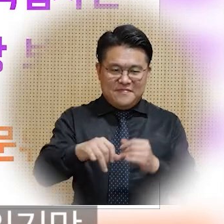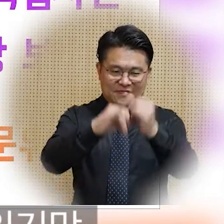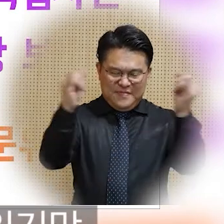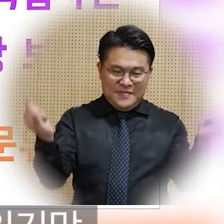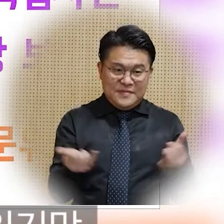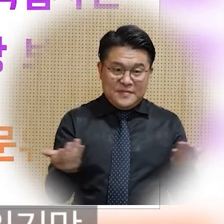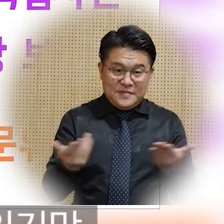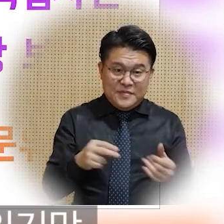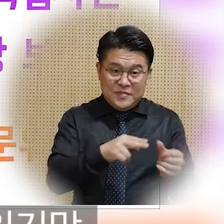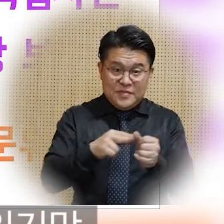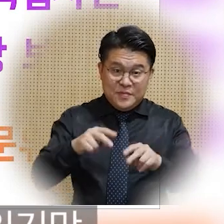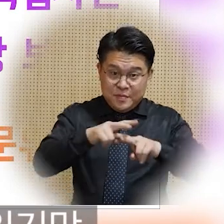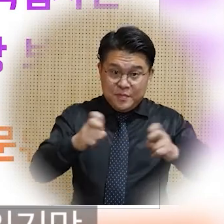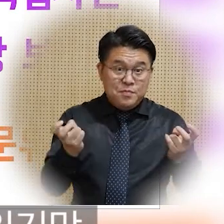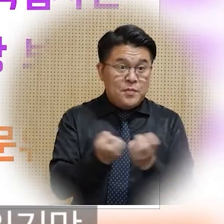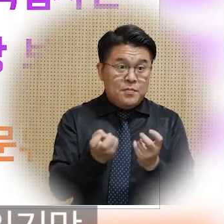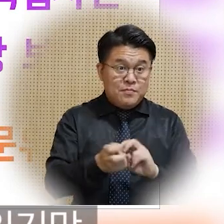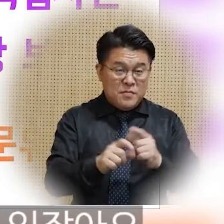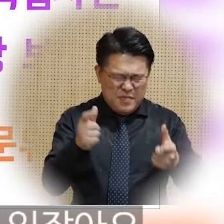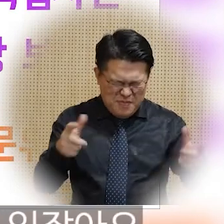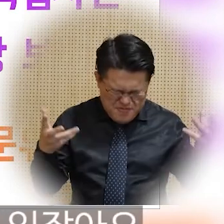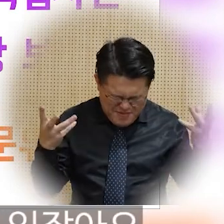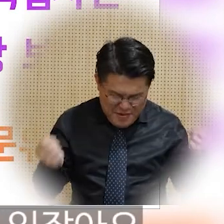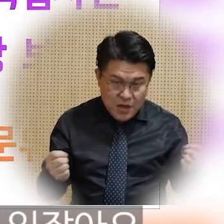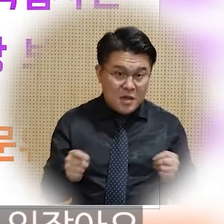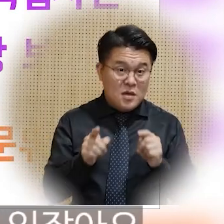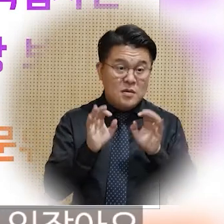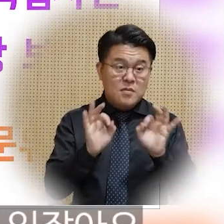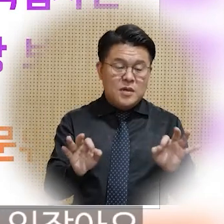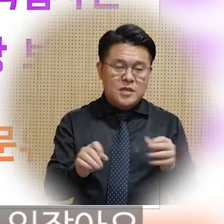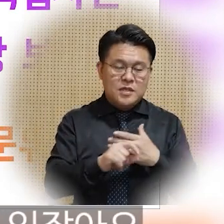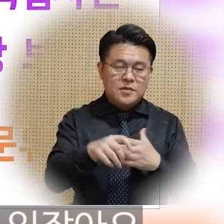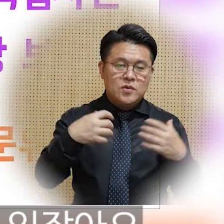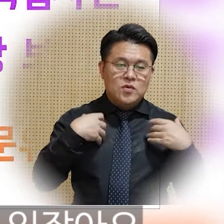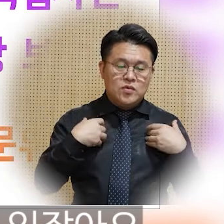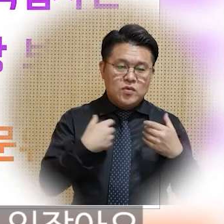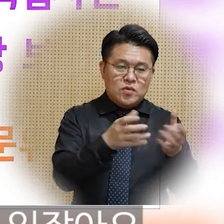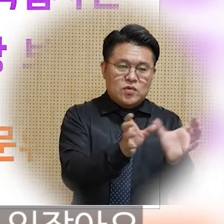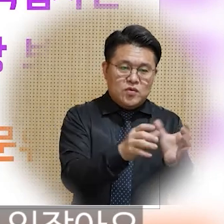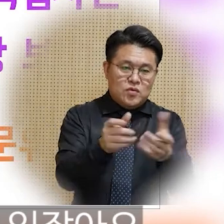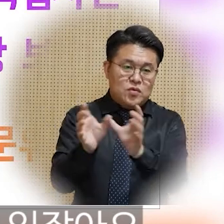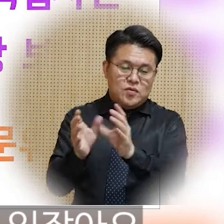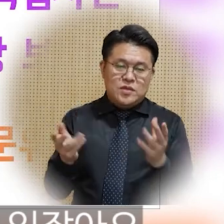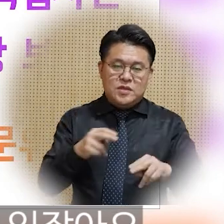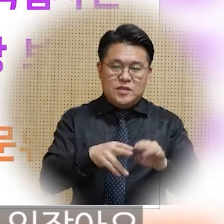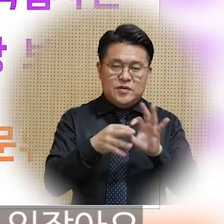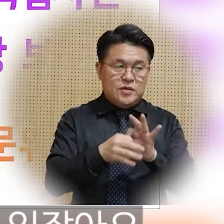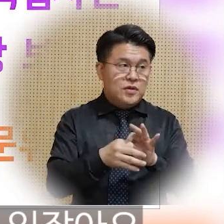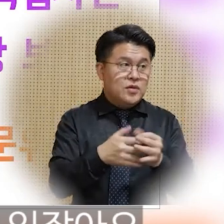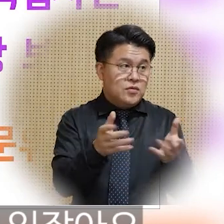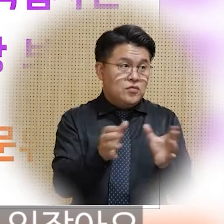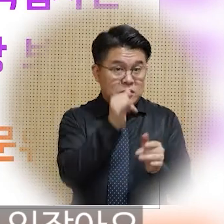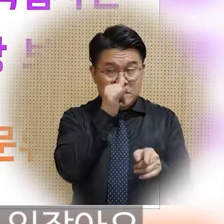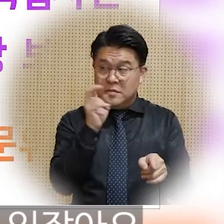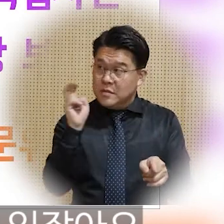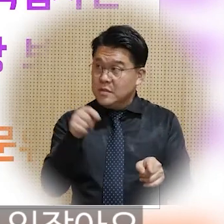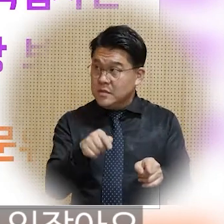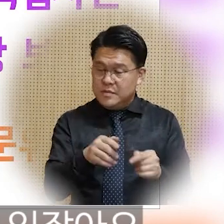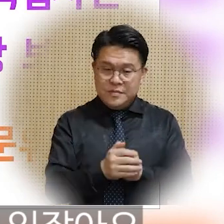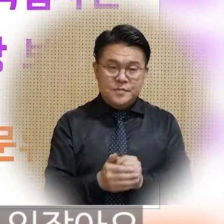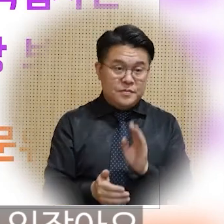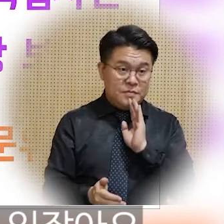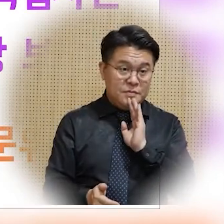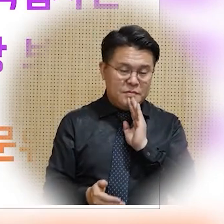뭐 직업정보 분석 방법은 뭐 여러 가지가 있지만, 이거는 뭐 지자체의 다른 부서에 보면 이제 일자리 관련된 뭐